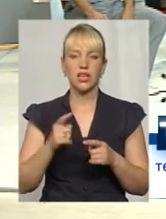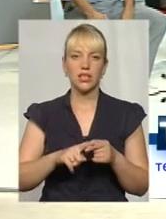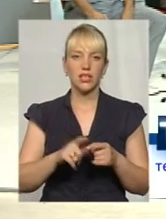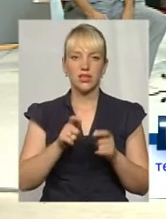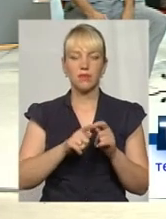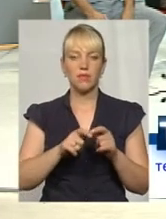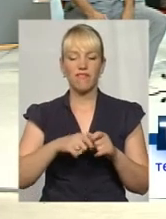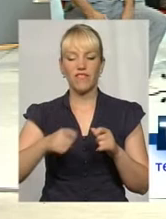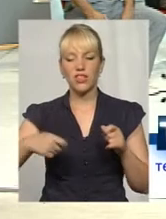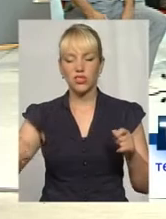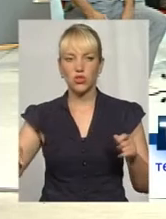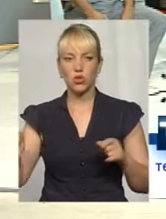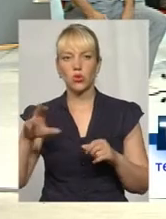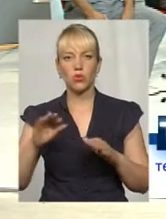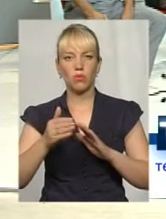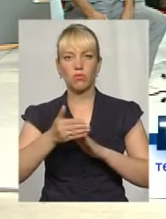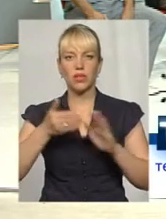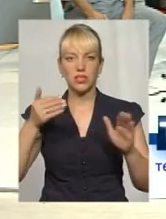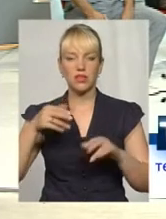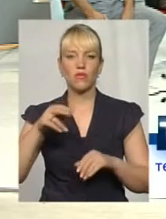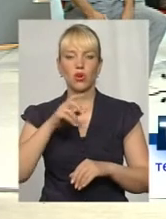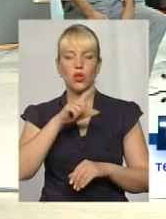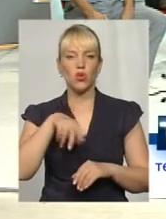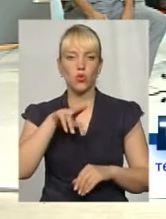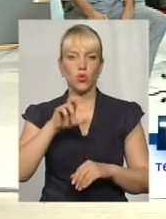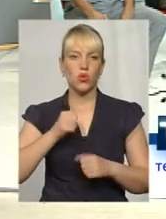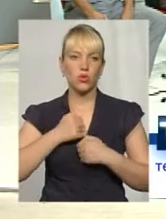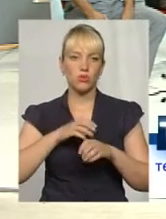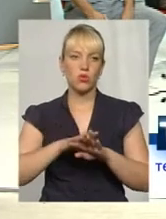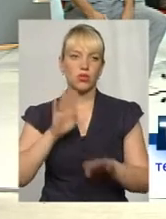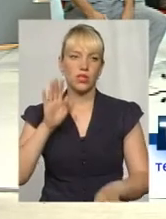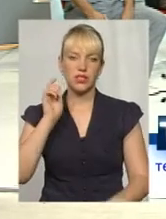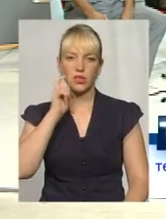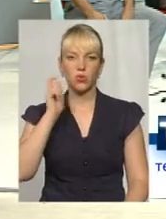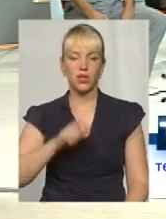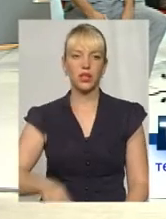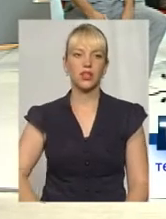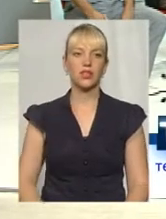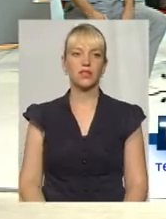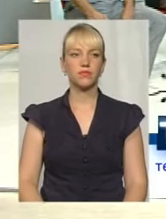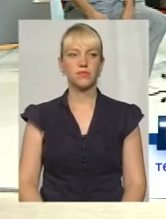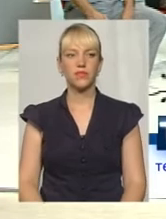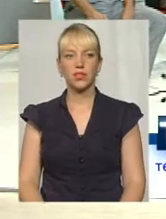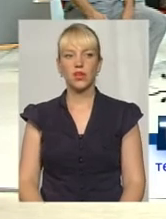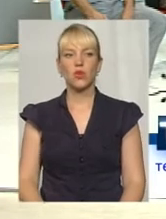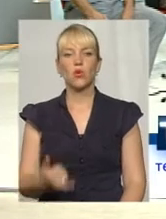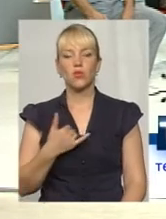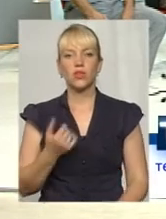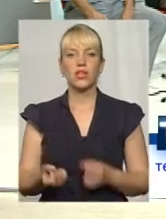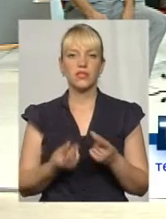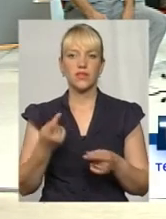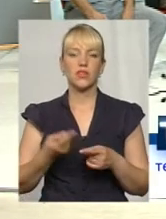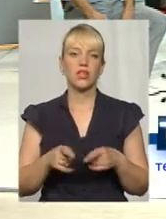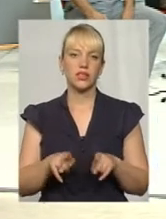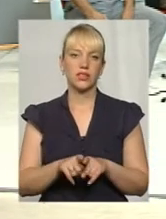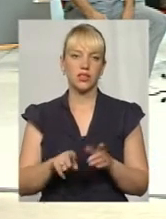призову до Збройних сил України? Дякую за запитання. Дякую. У нас такі питання виникали в минулому році,